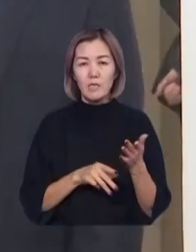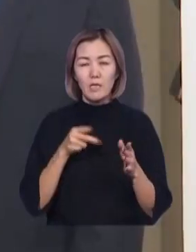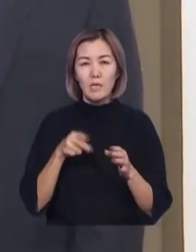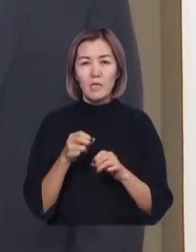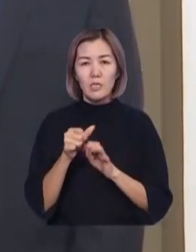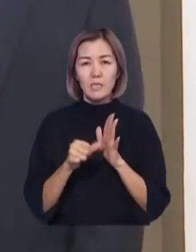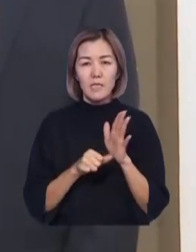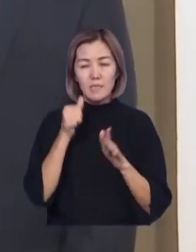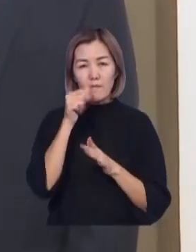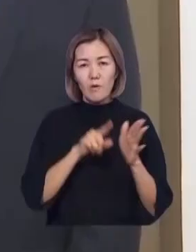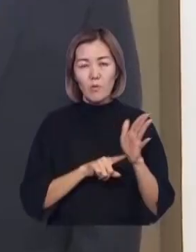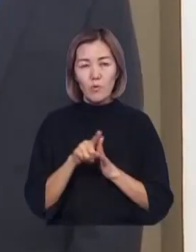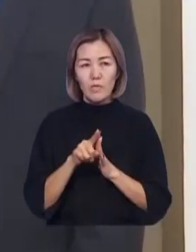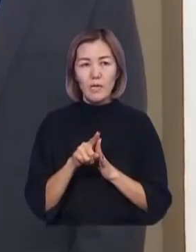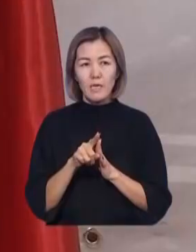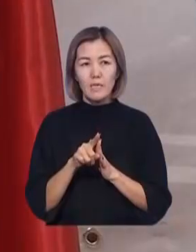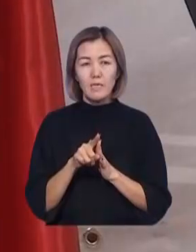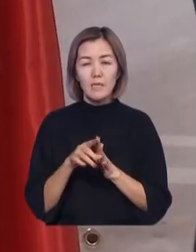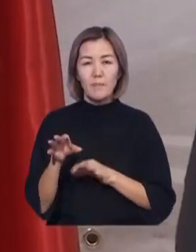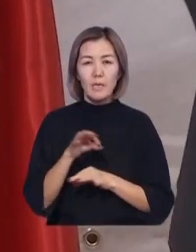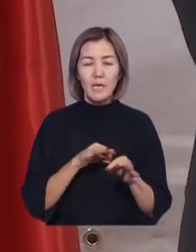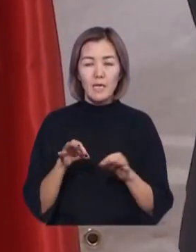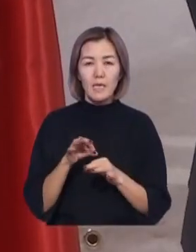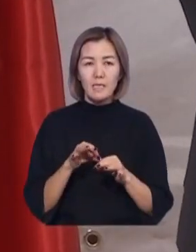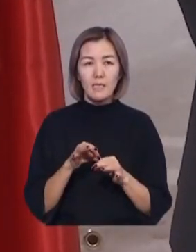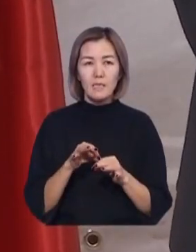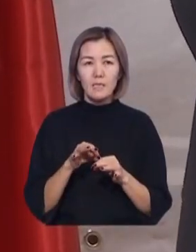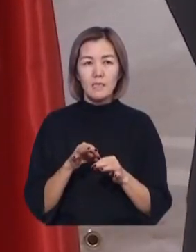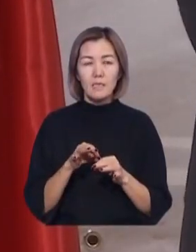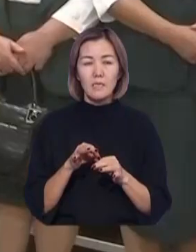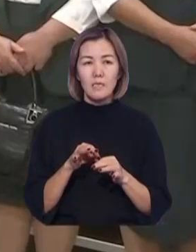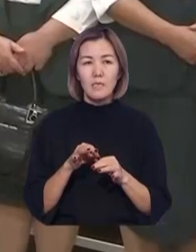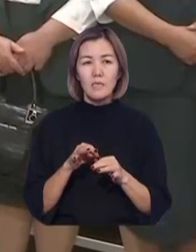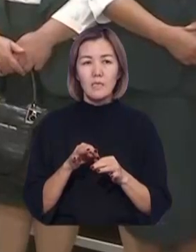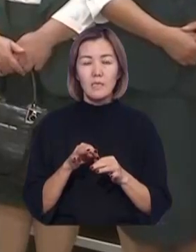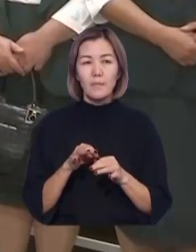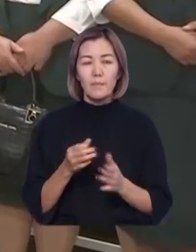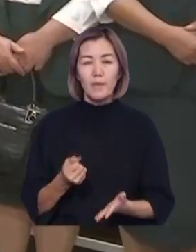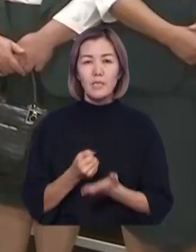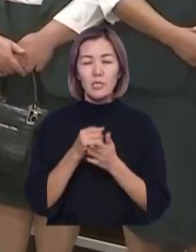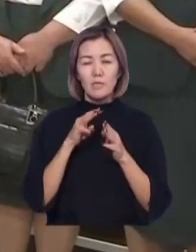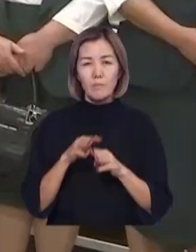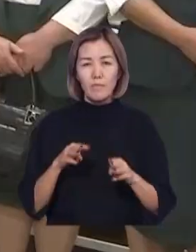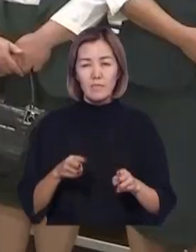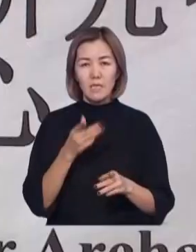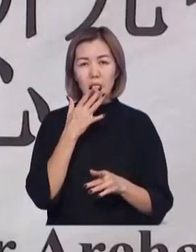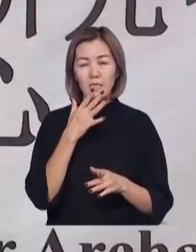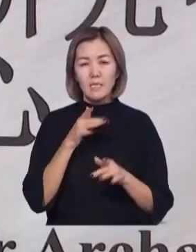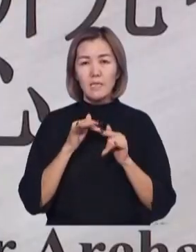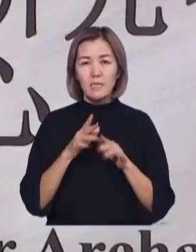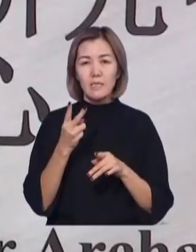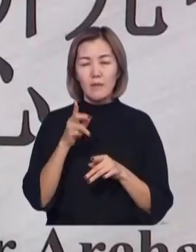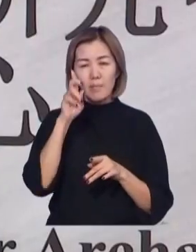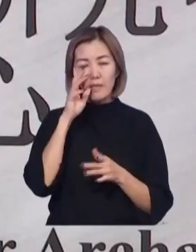2016 года одним из ключевых проектов стали раскопки на Городище Рахат поддержанные министерствами иностранных дел обеих